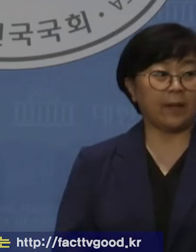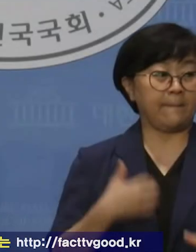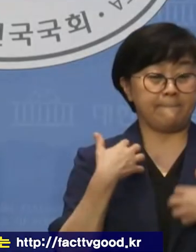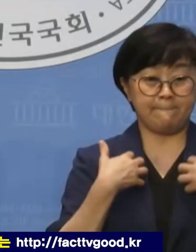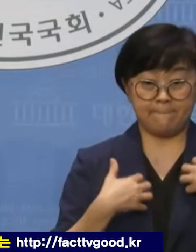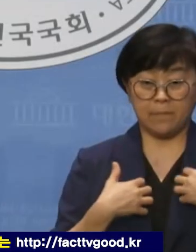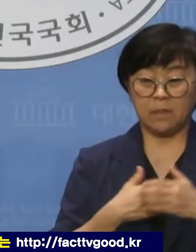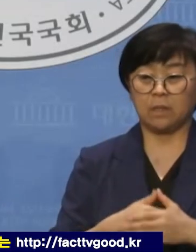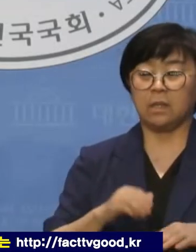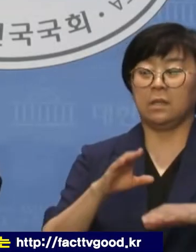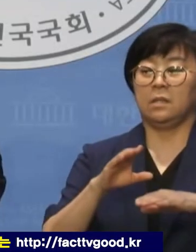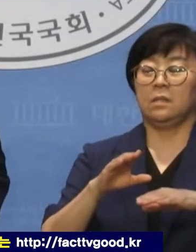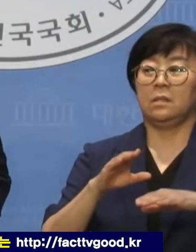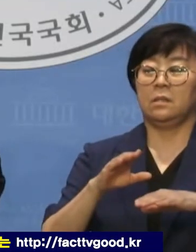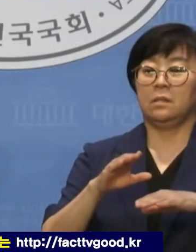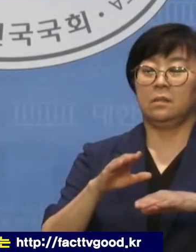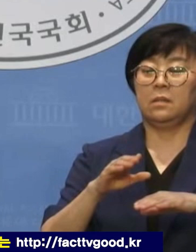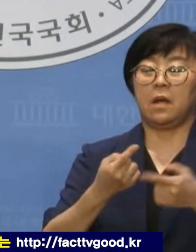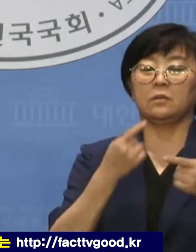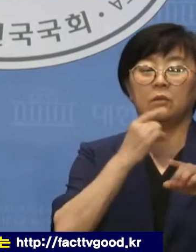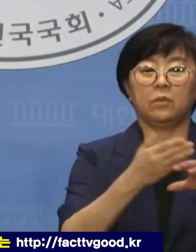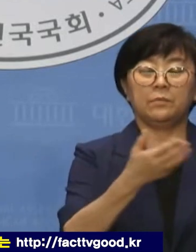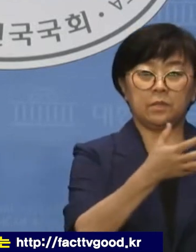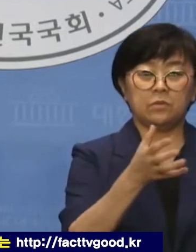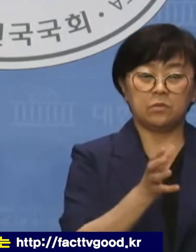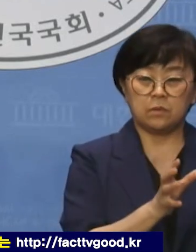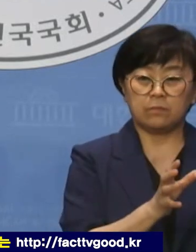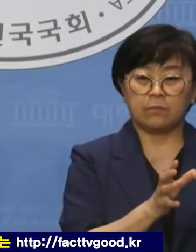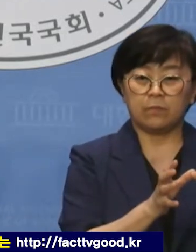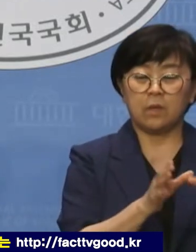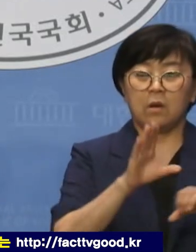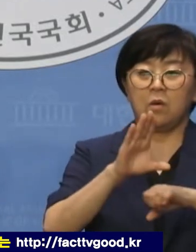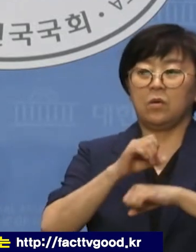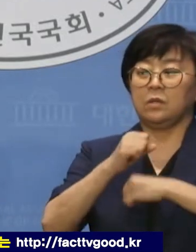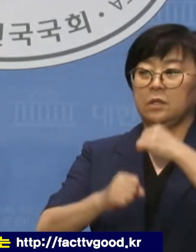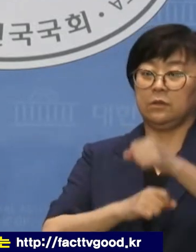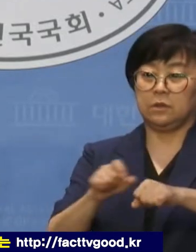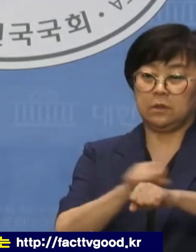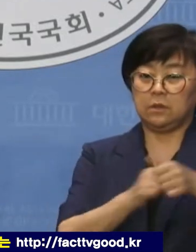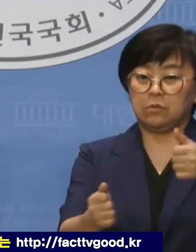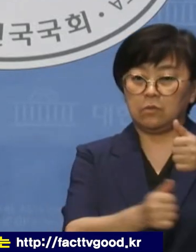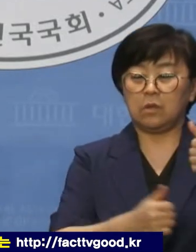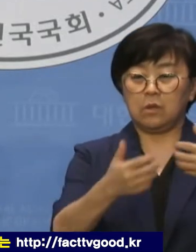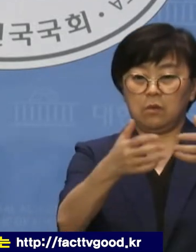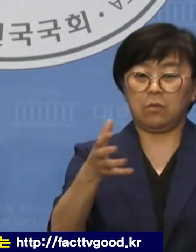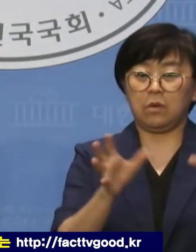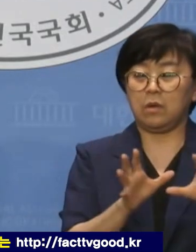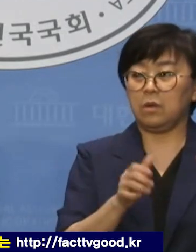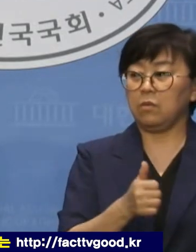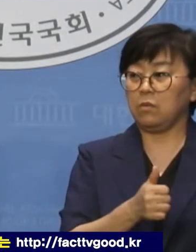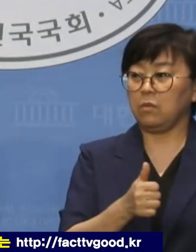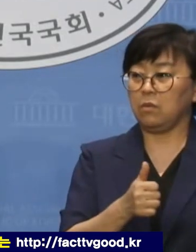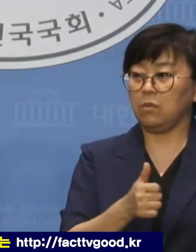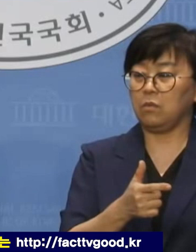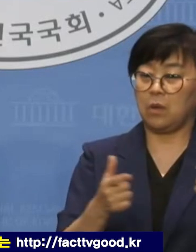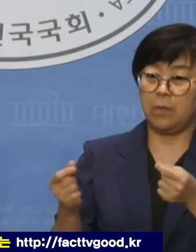예, 반갑습니다. 저희들은 더불어민주당 언론자의 특위 위원들과